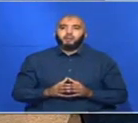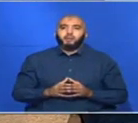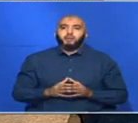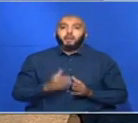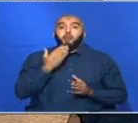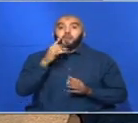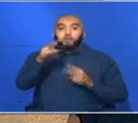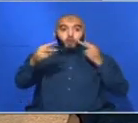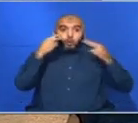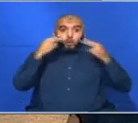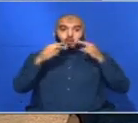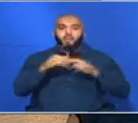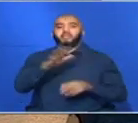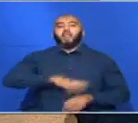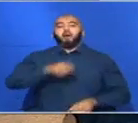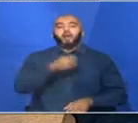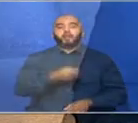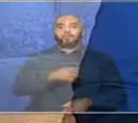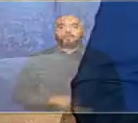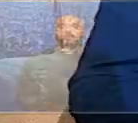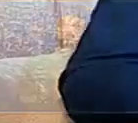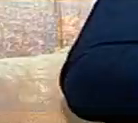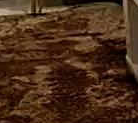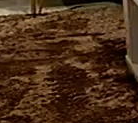الشكر موصول لكم السلام عليكم